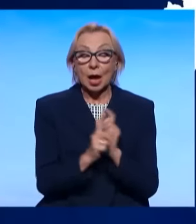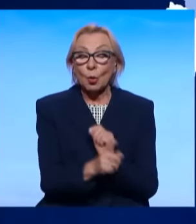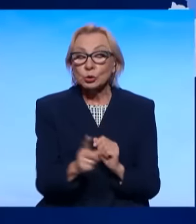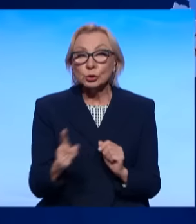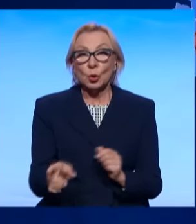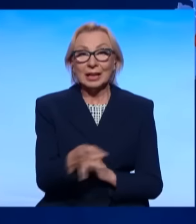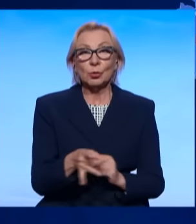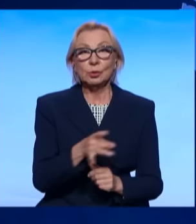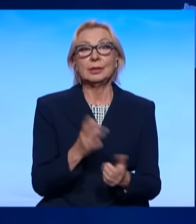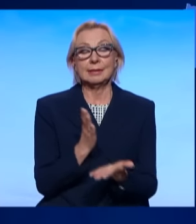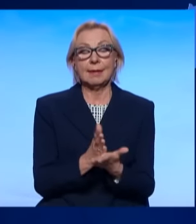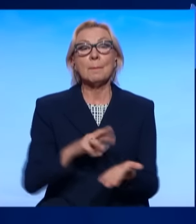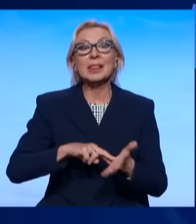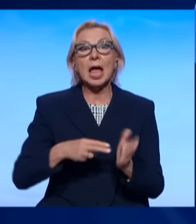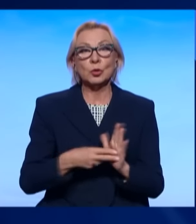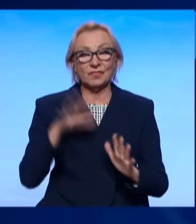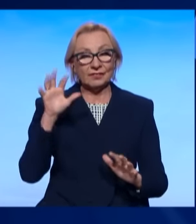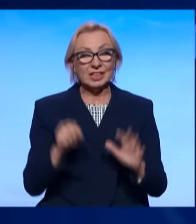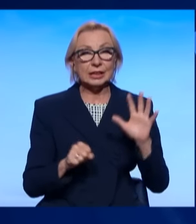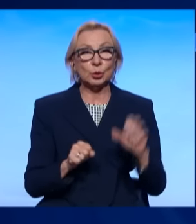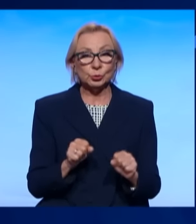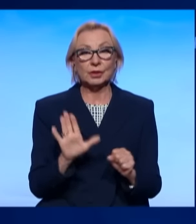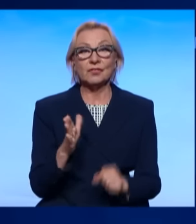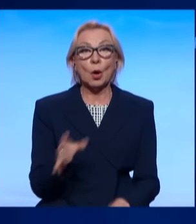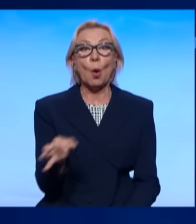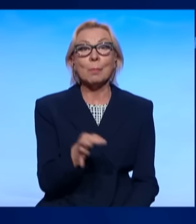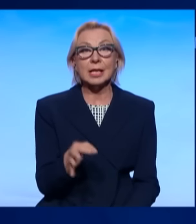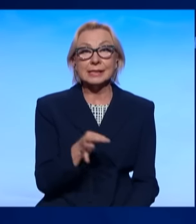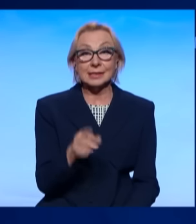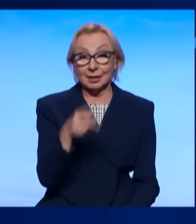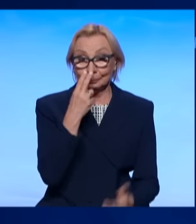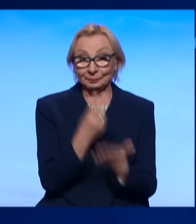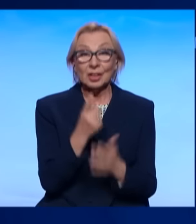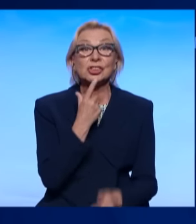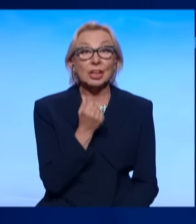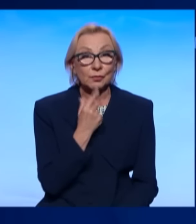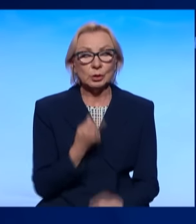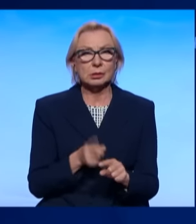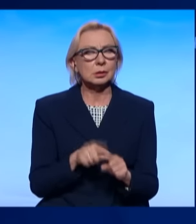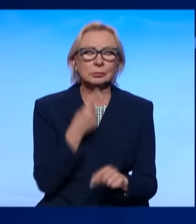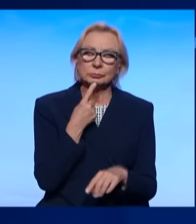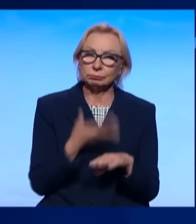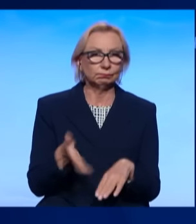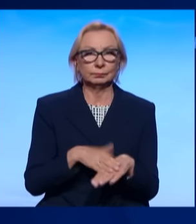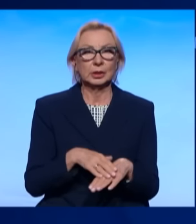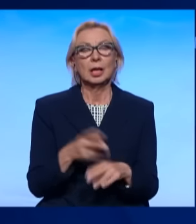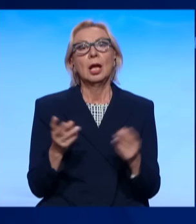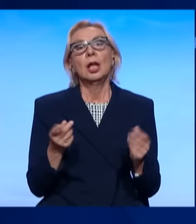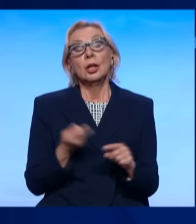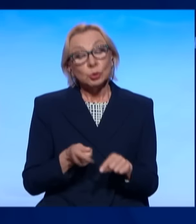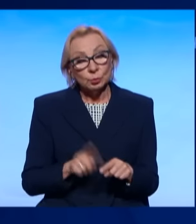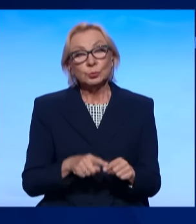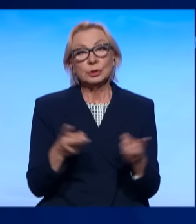діють планові відключення. У областях, позначених червоним, ситуація критична, тож